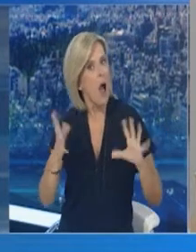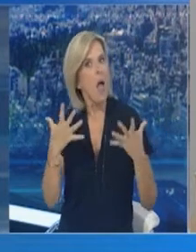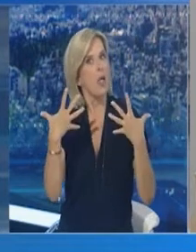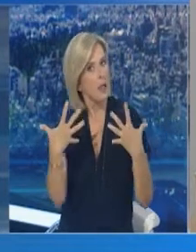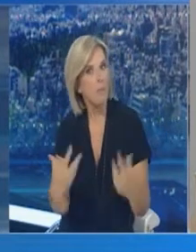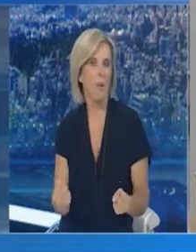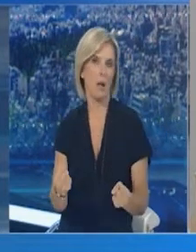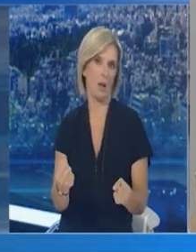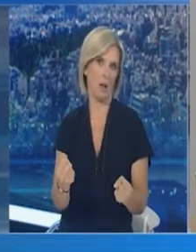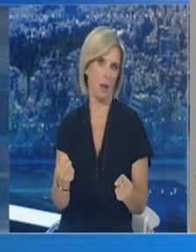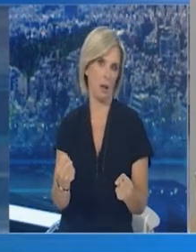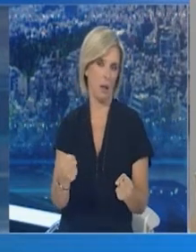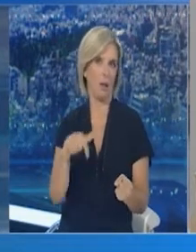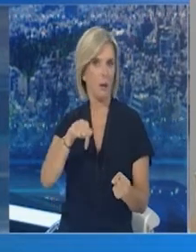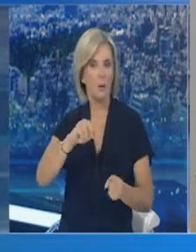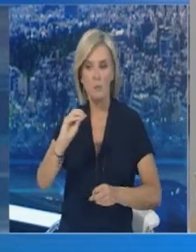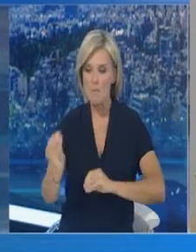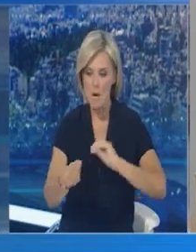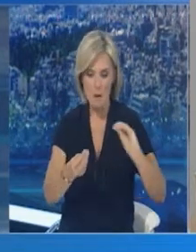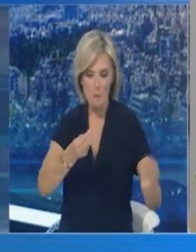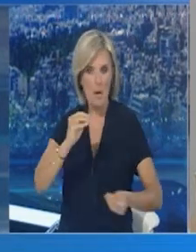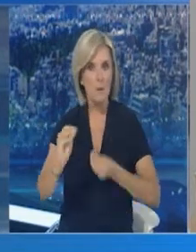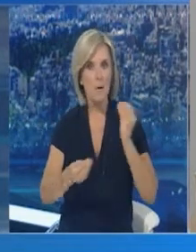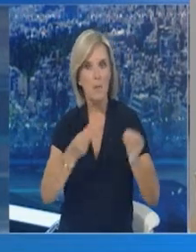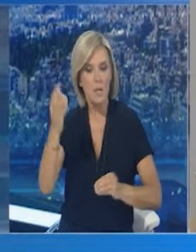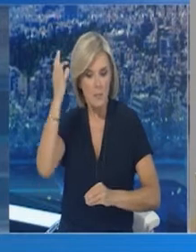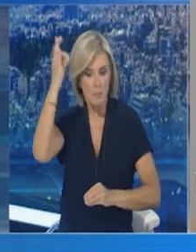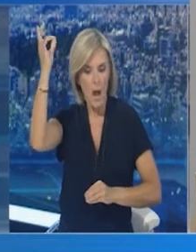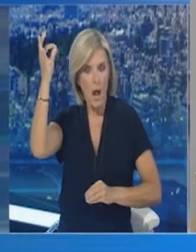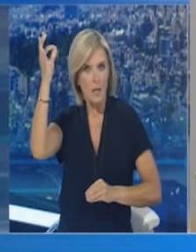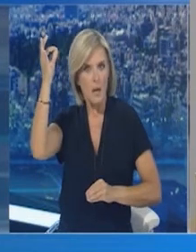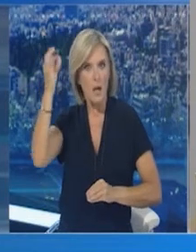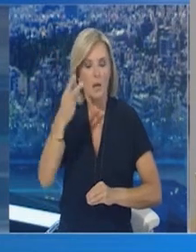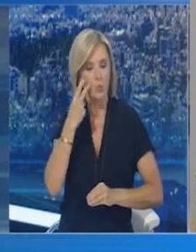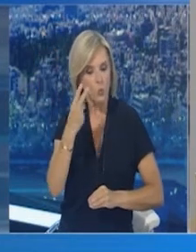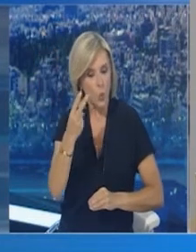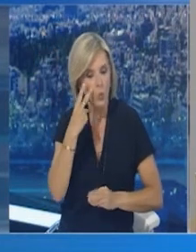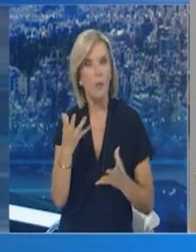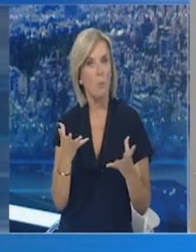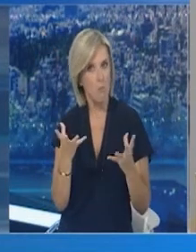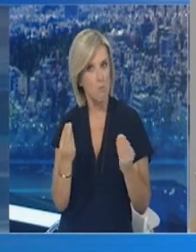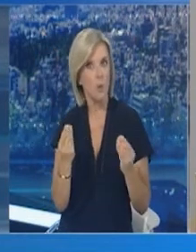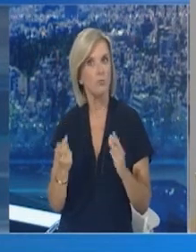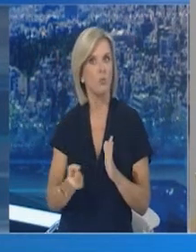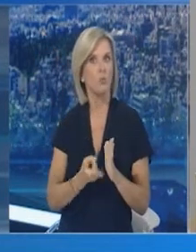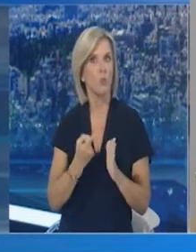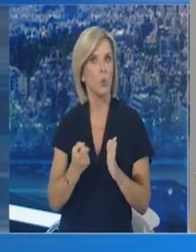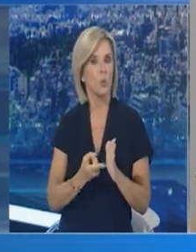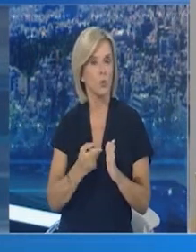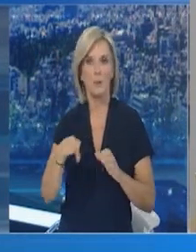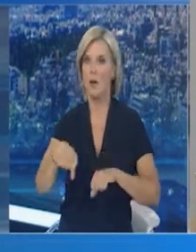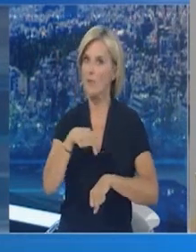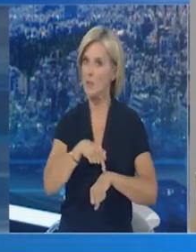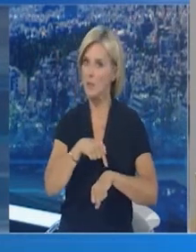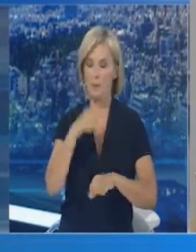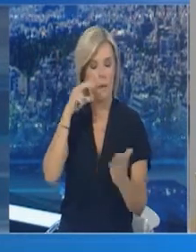η συμπτωματολογία έχει συμπτώματα τόσο σωματικά όσο και ψυχικά. Γίνονται μελέτες